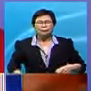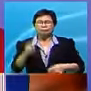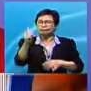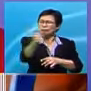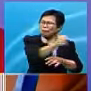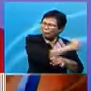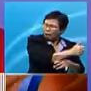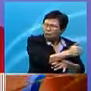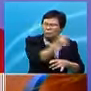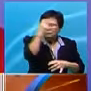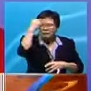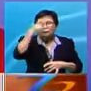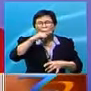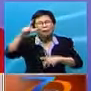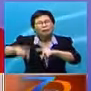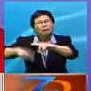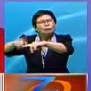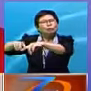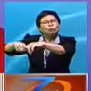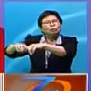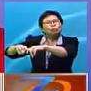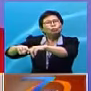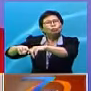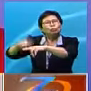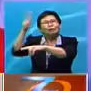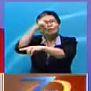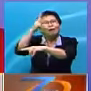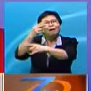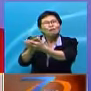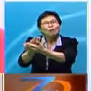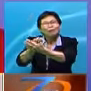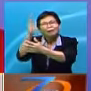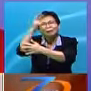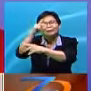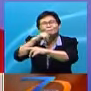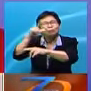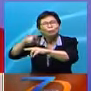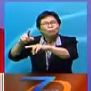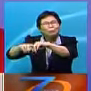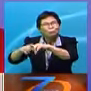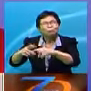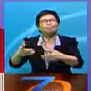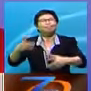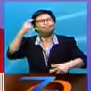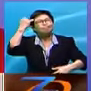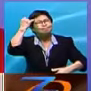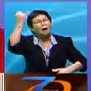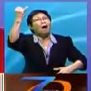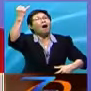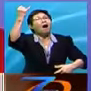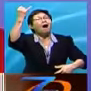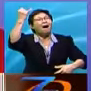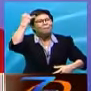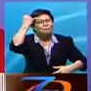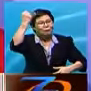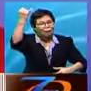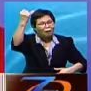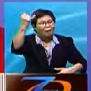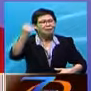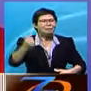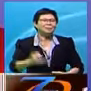tanpa terlalu bergantung kepada kewangan daripada kerajaan. Jadi timbullah idea ini untuk kita